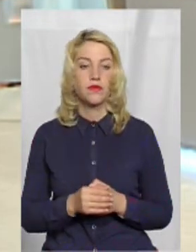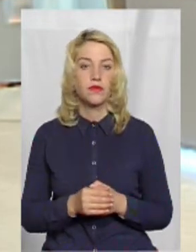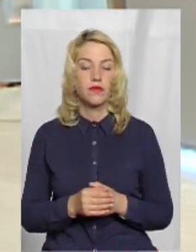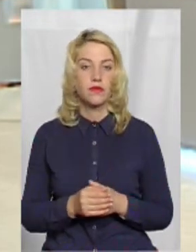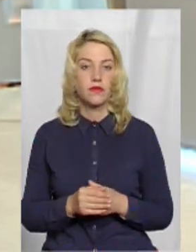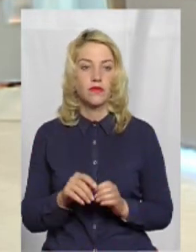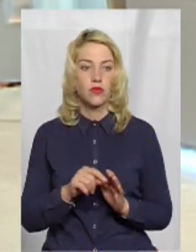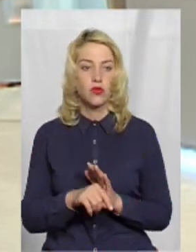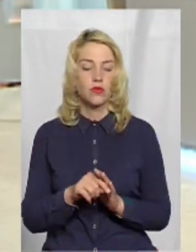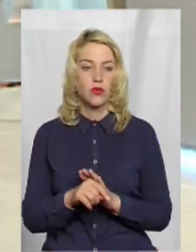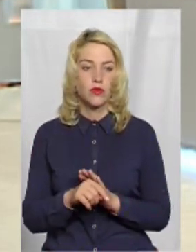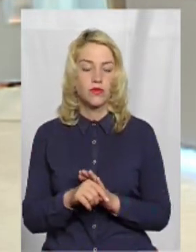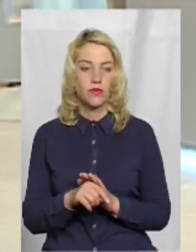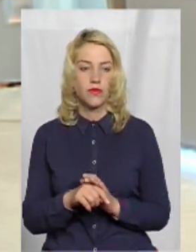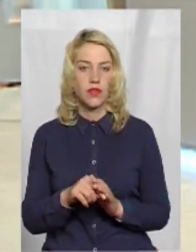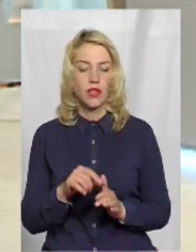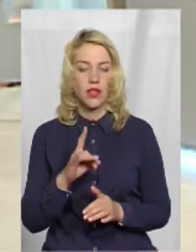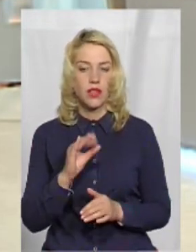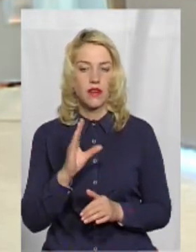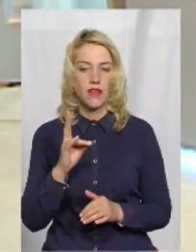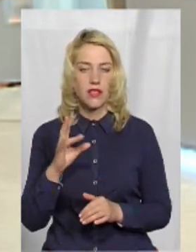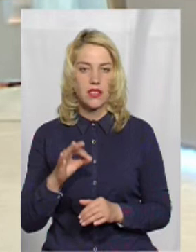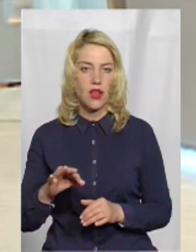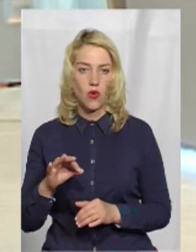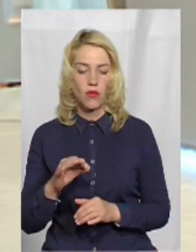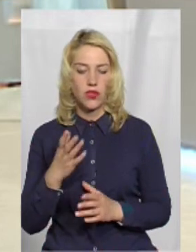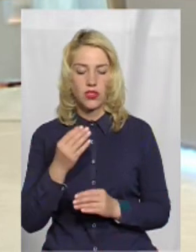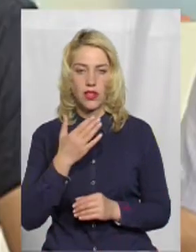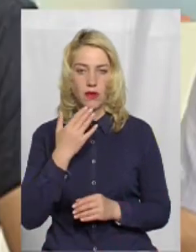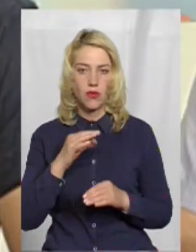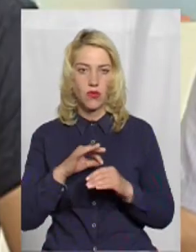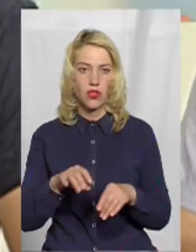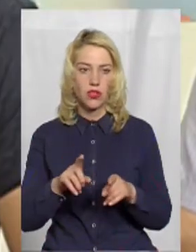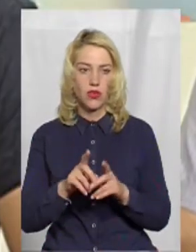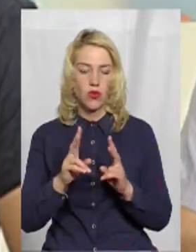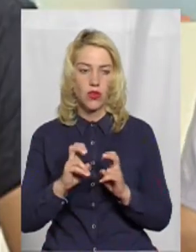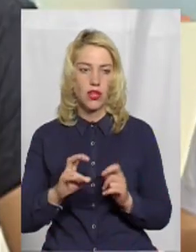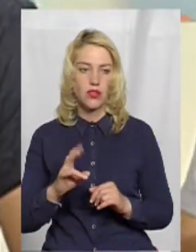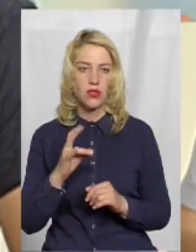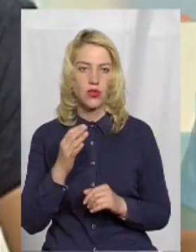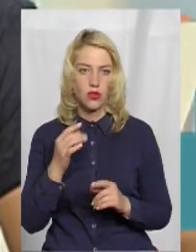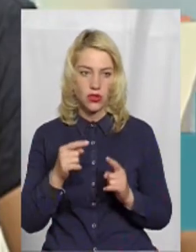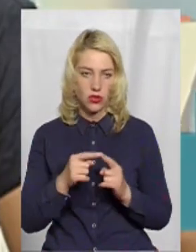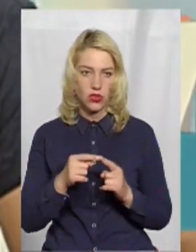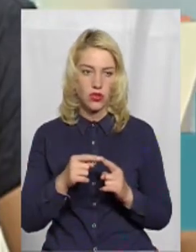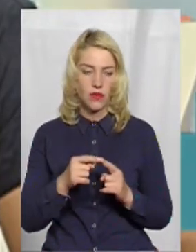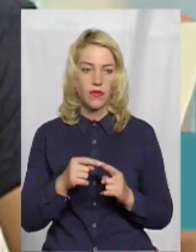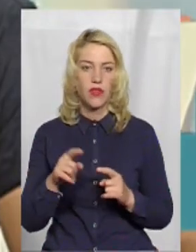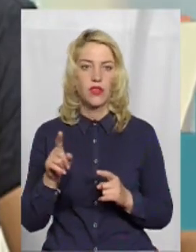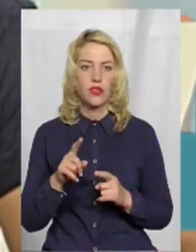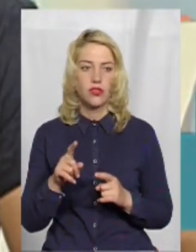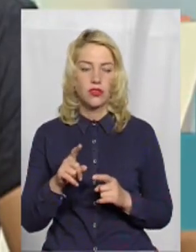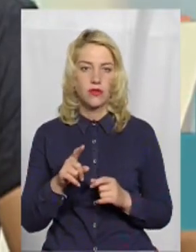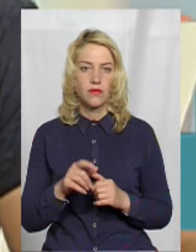тому, оскільки в Рівненській області не проводили ще такого аналізу, то складно сказати де більше, але так, ну точно. Те, що